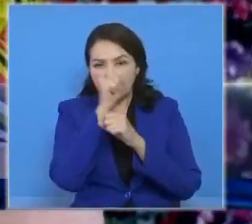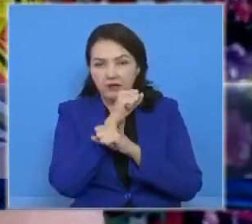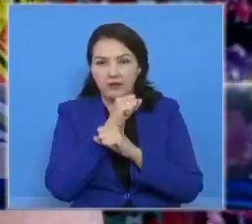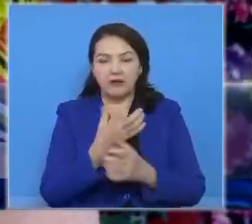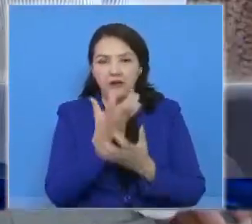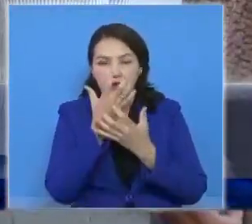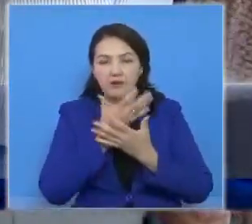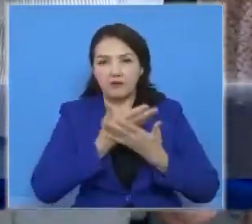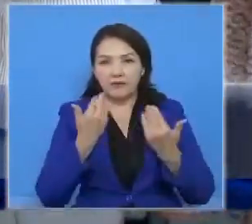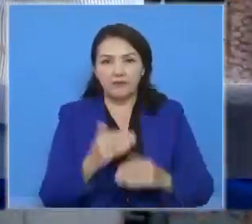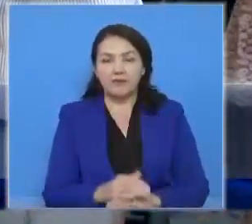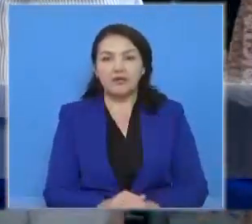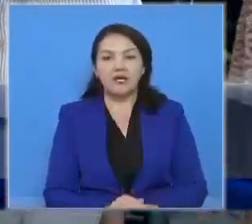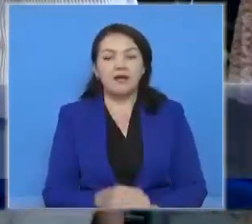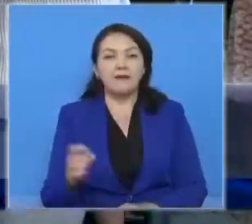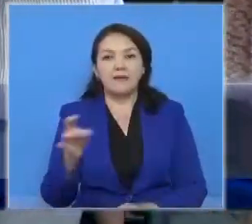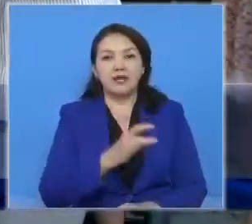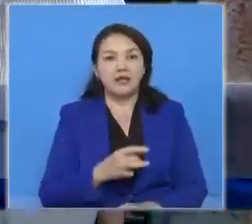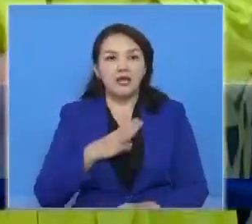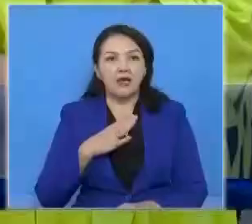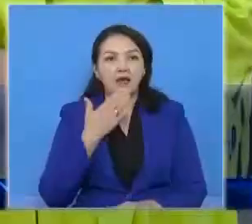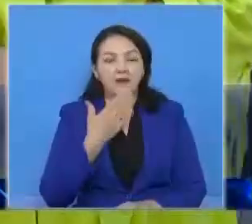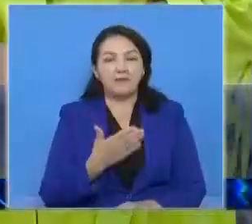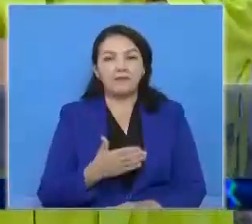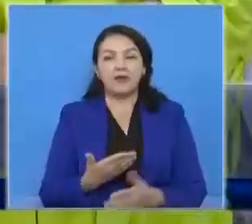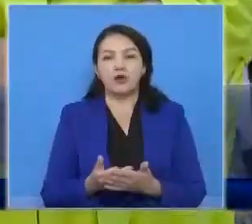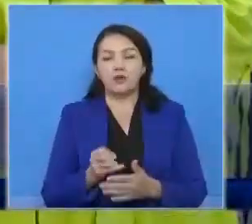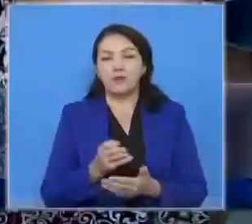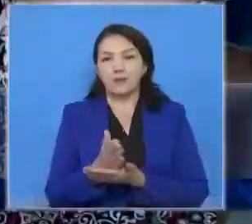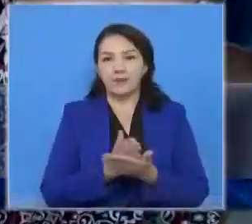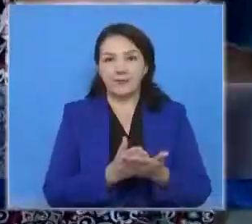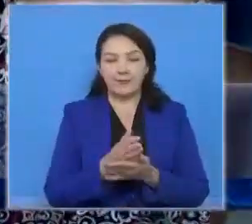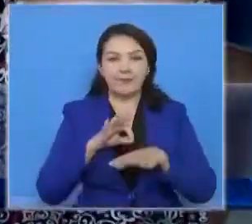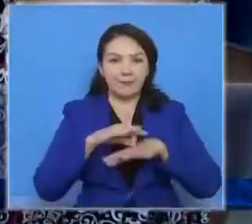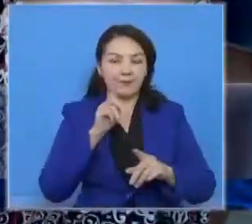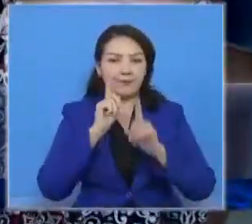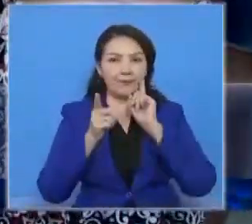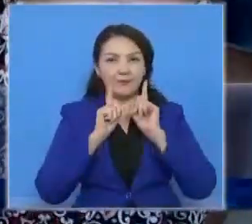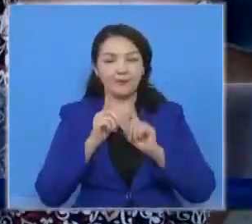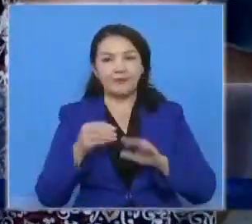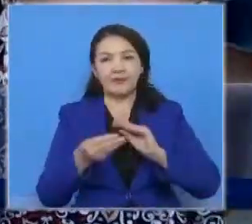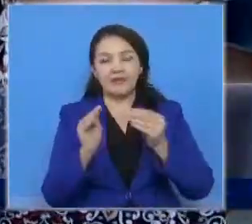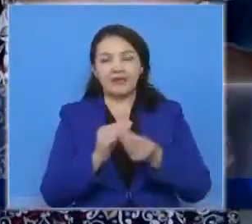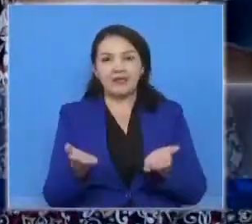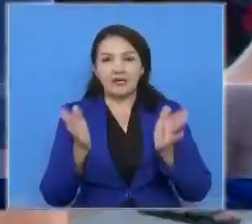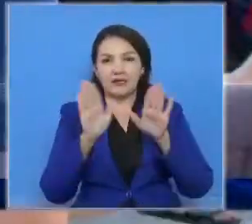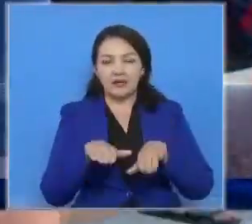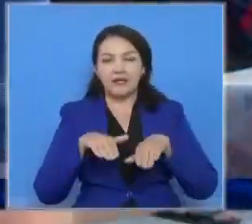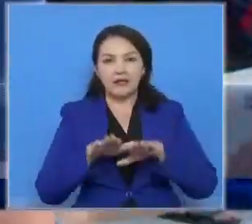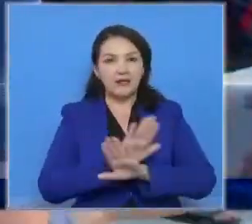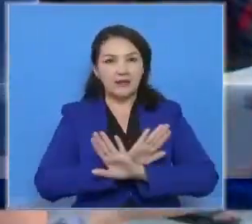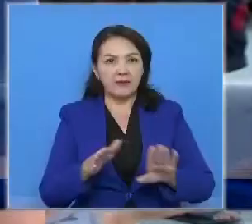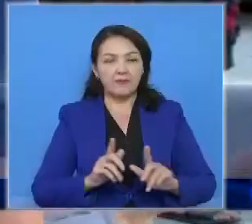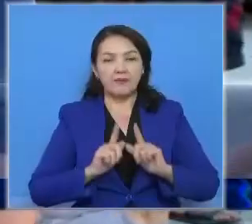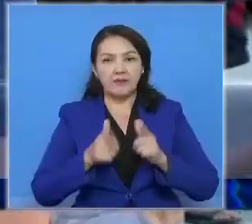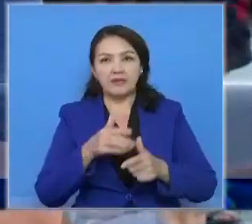воды нету. Жители микрорайона неоднократно обращались в уполномоченные службы, проводили собрания. Но проблема так и осталась нерешенной. С